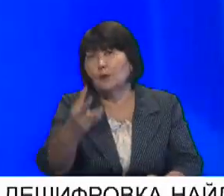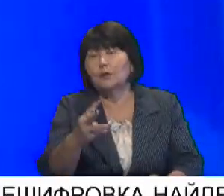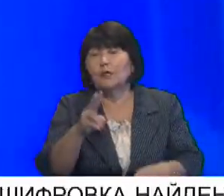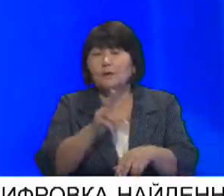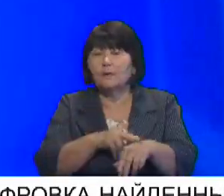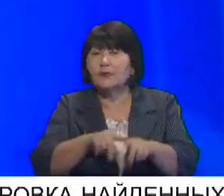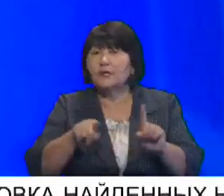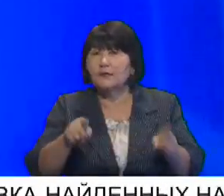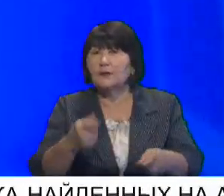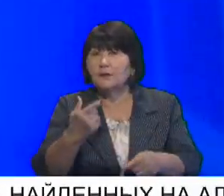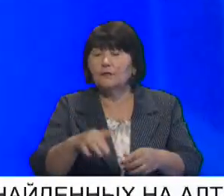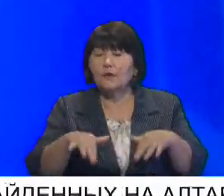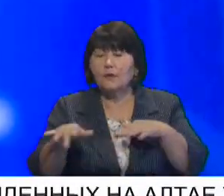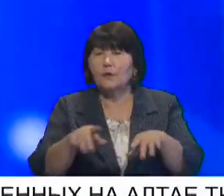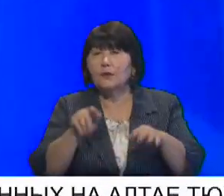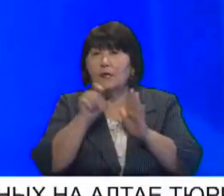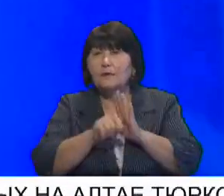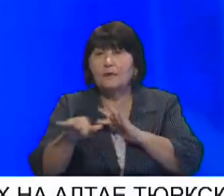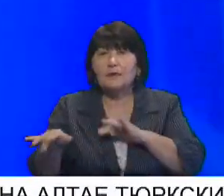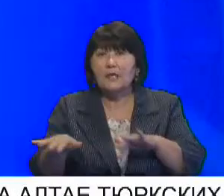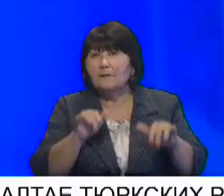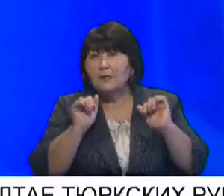полицейские задержали его в ходе оперативно-профилактическая